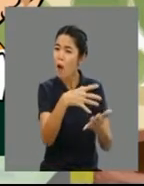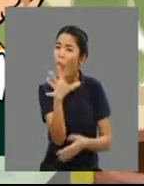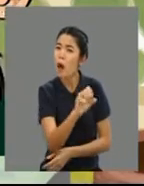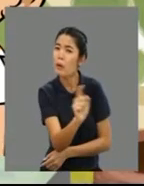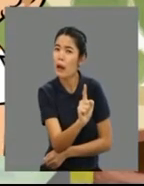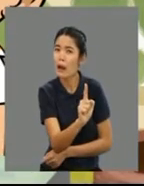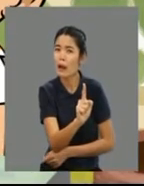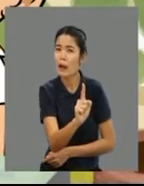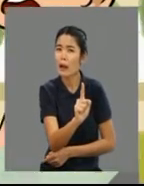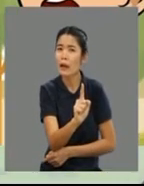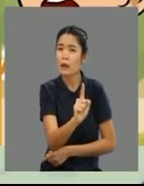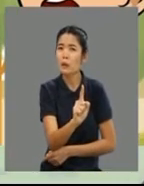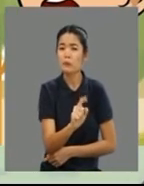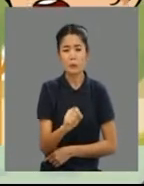งอ่ะ